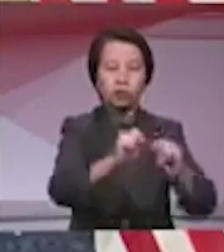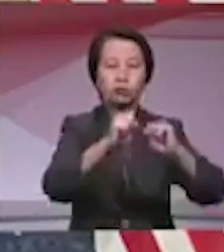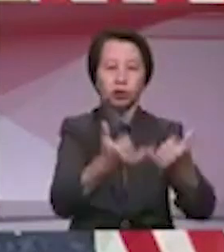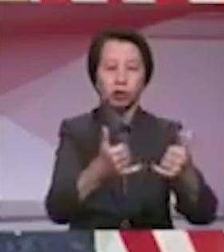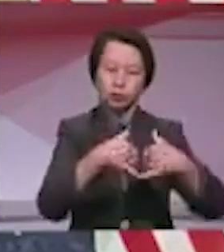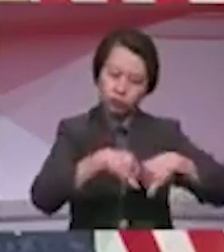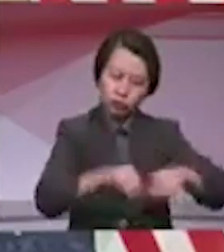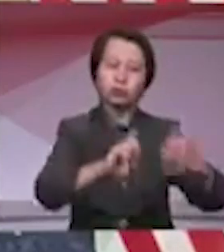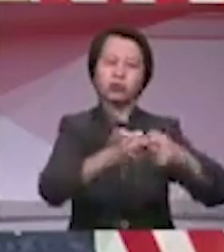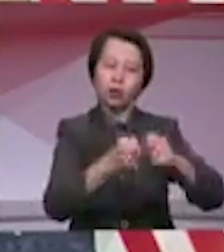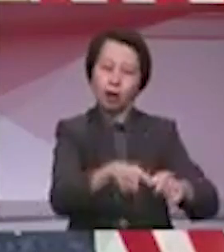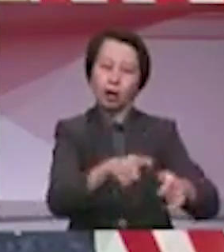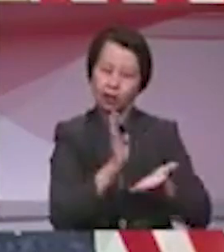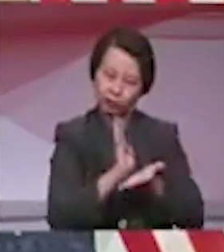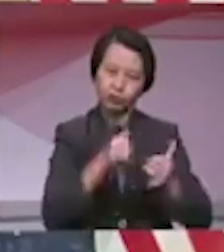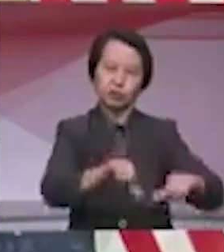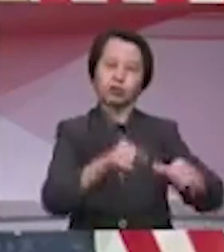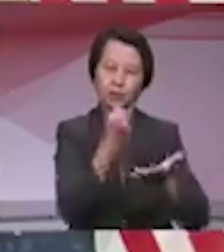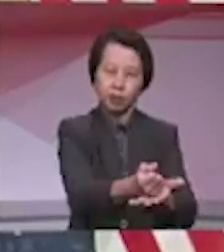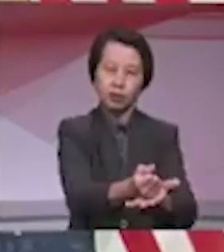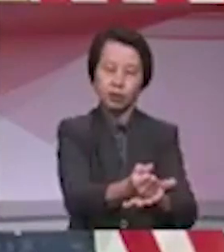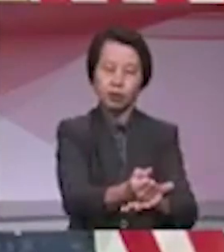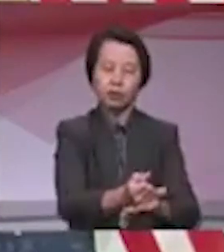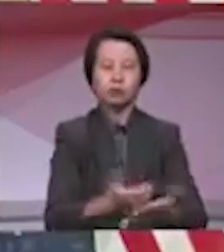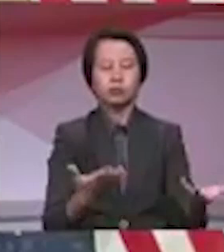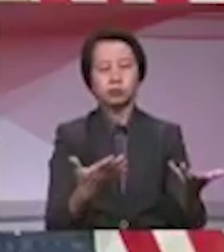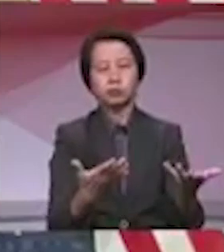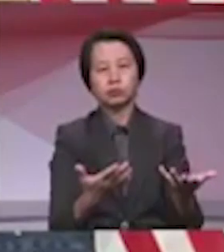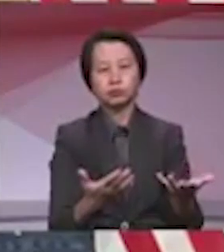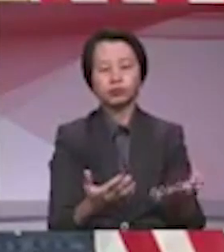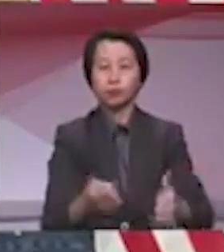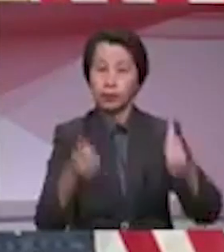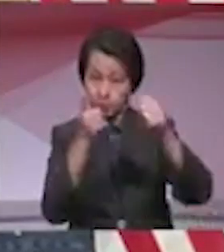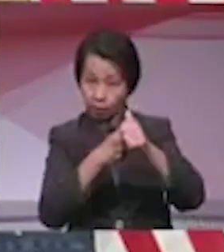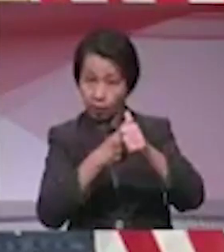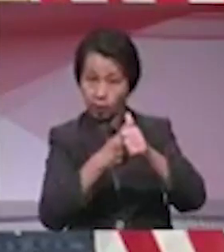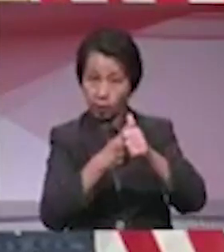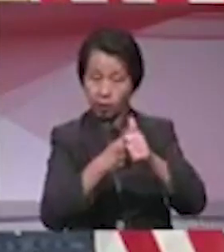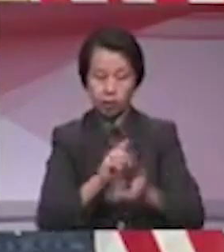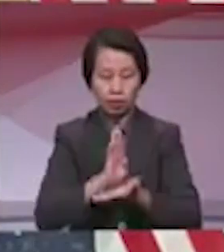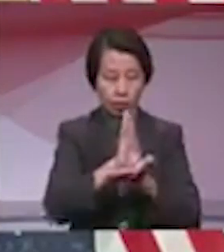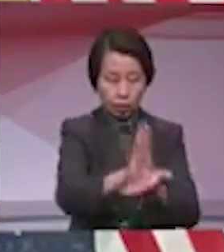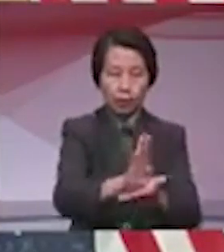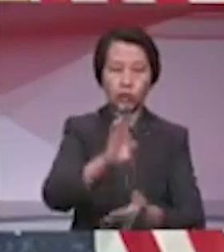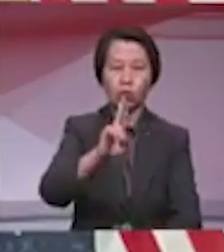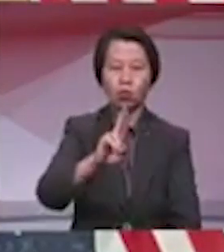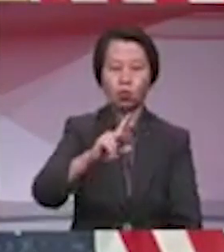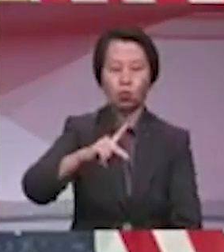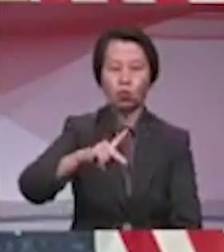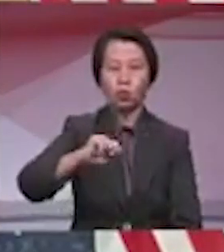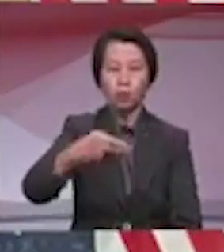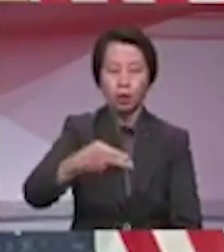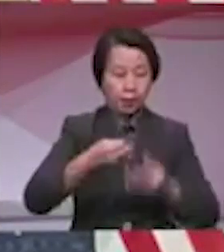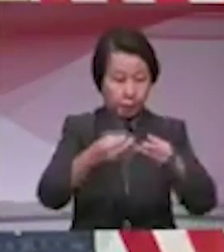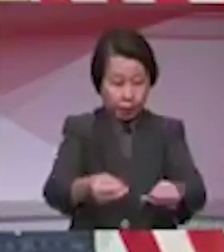masih terjejas. Ciri-ciri utama program ini ialah, pertama, subsidi upah diberi kepada